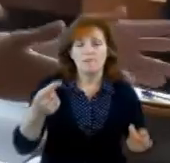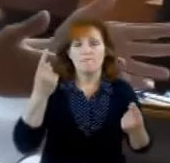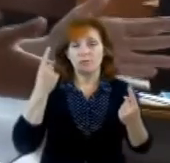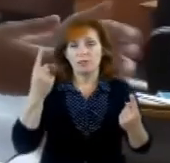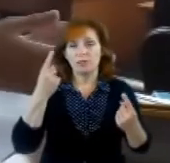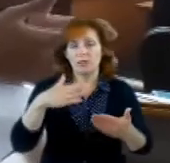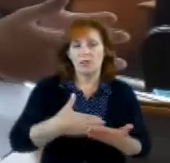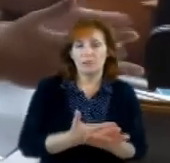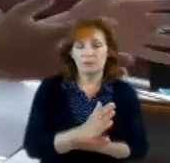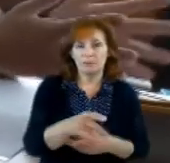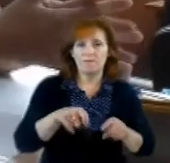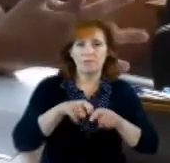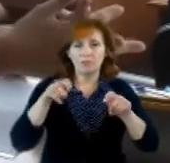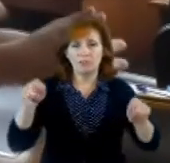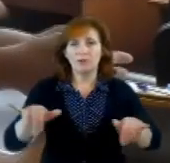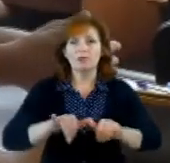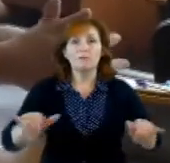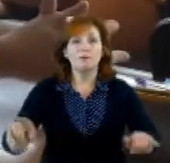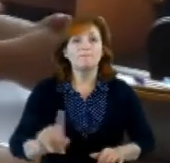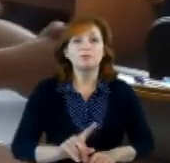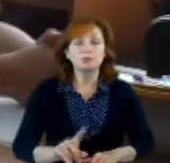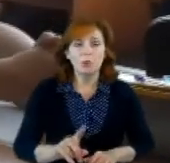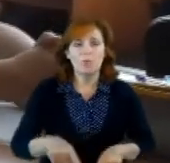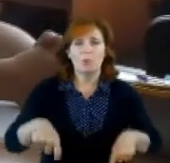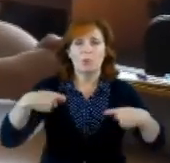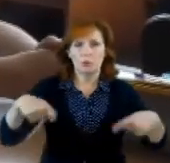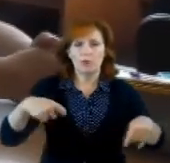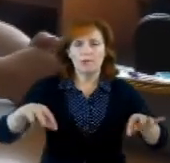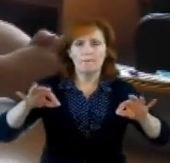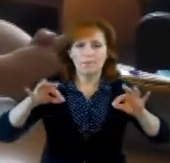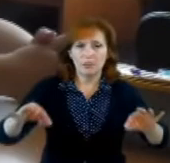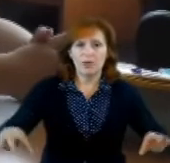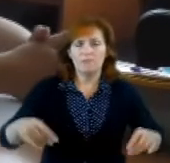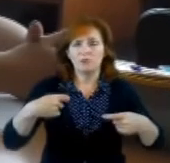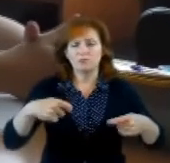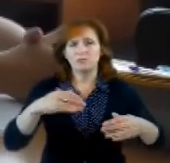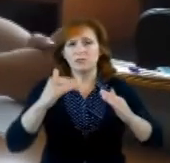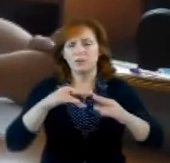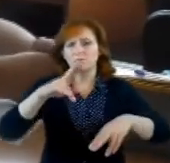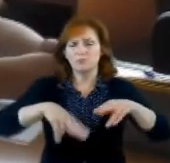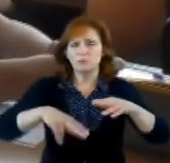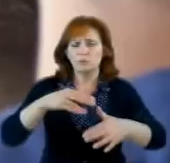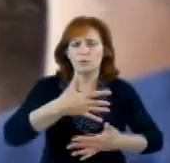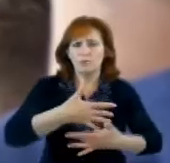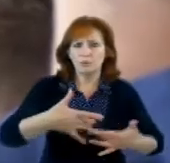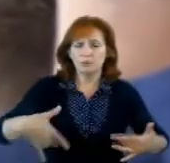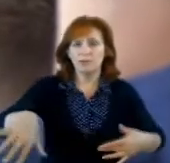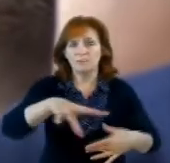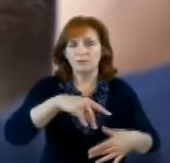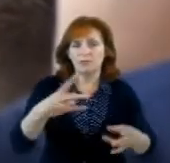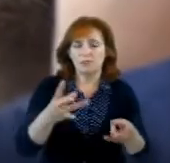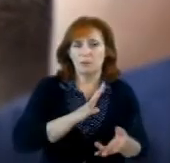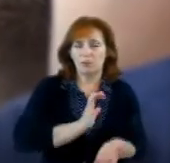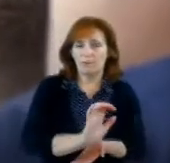правильно. Розвивається що? Торгівля. Торгівля, так. Розвиваються мануфактури, правильно, товари теж треба було випускати. Алла